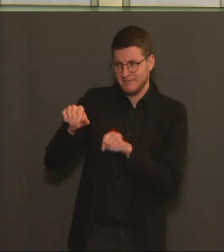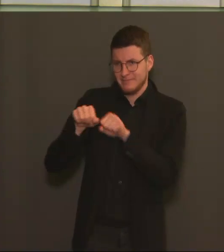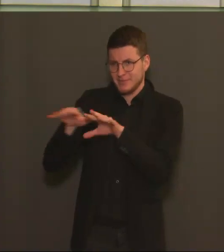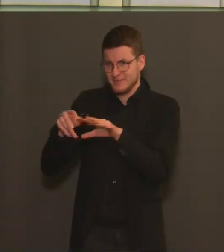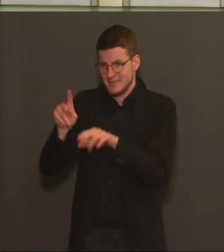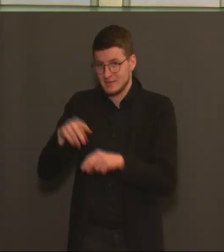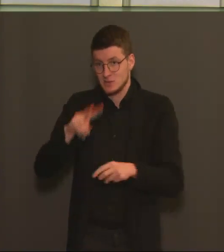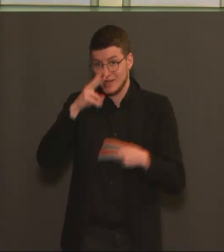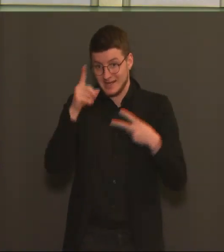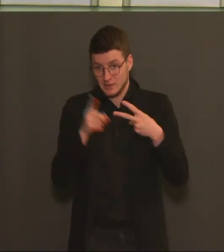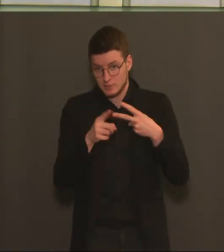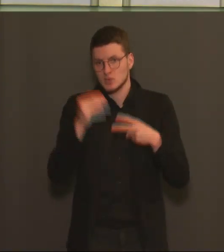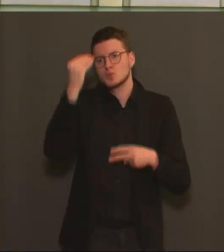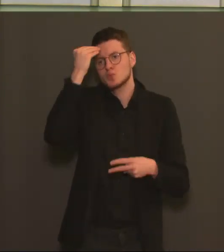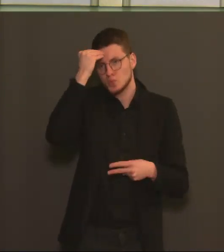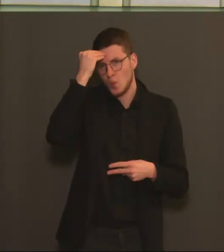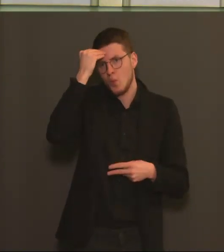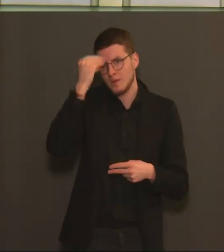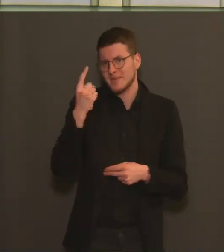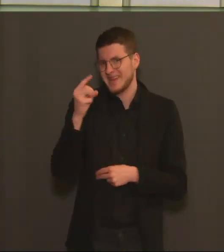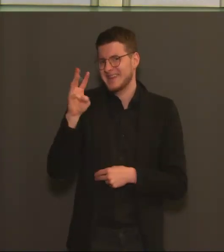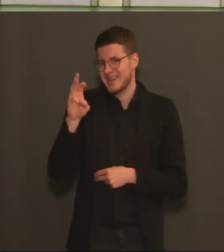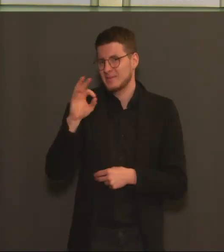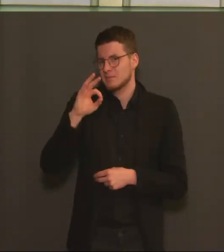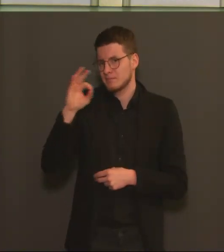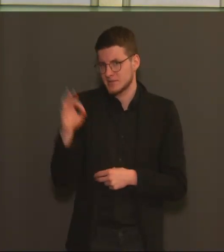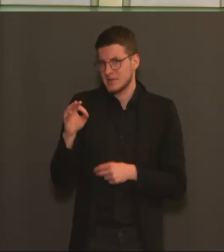door de scholen, die 31% van de uitbraken